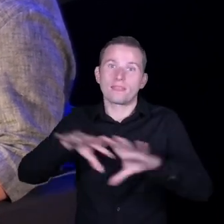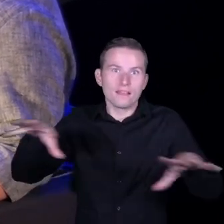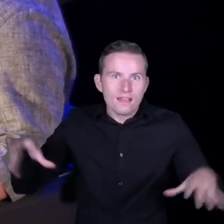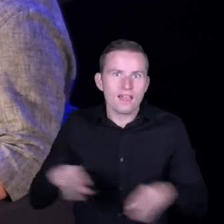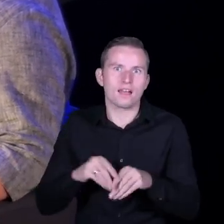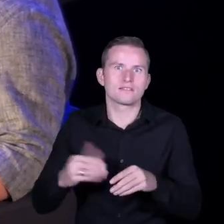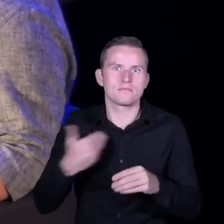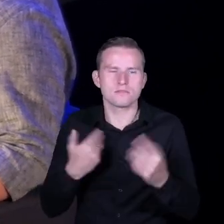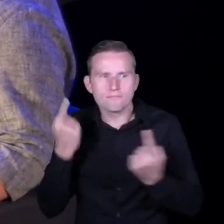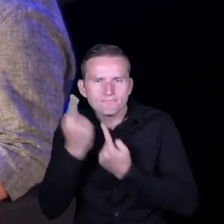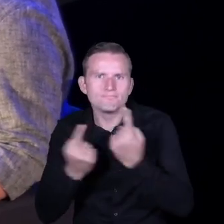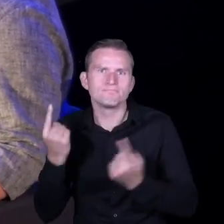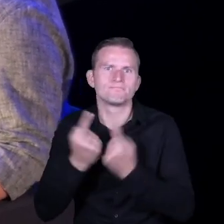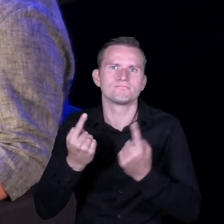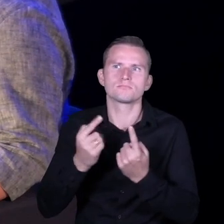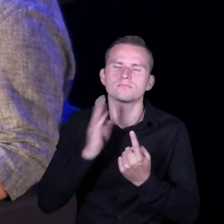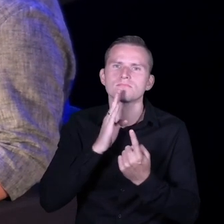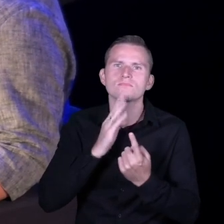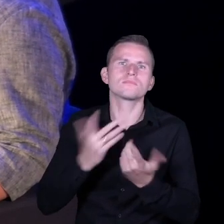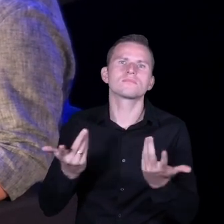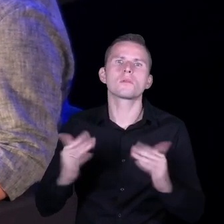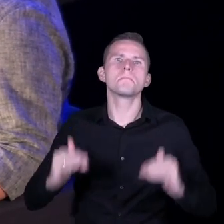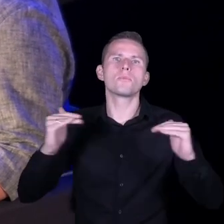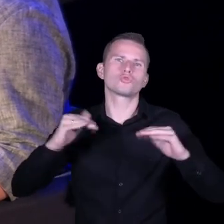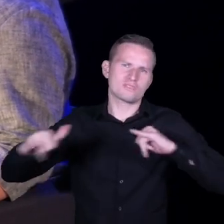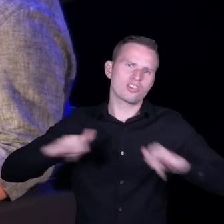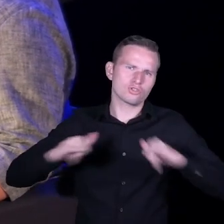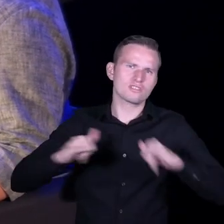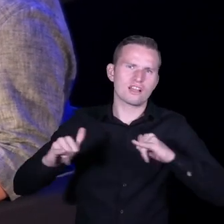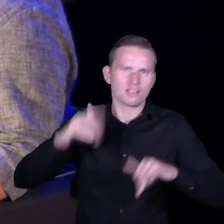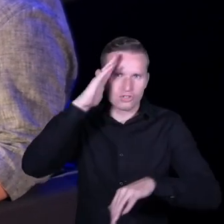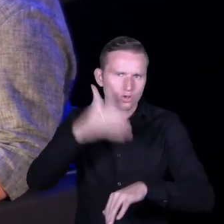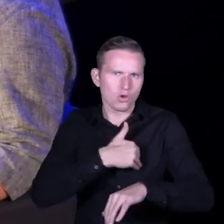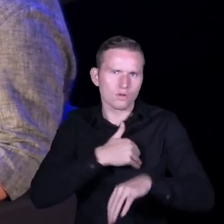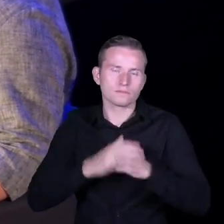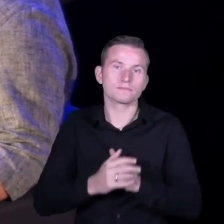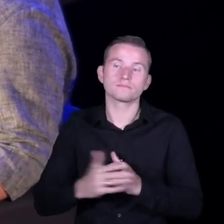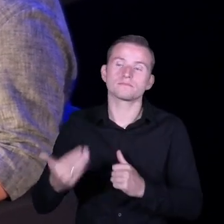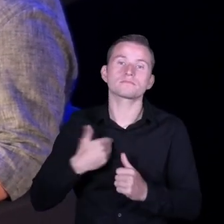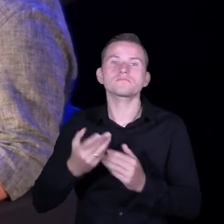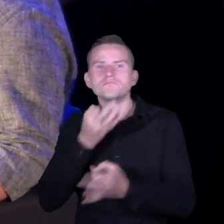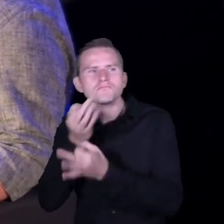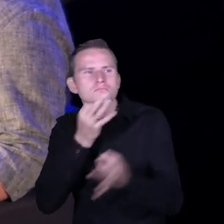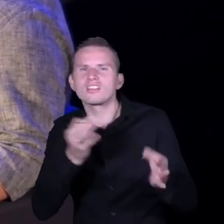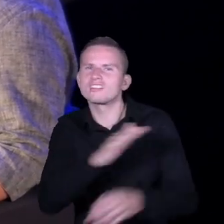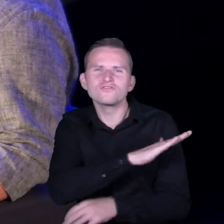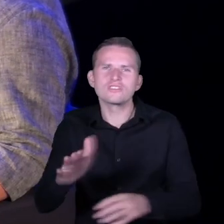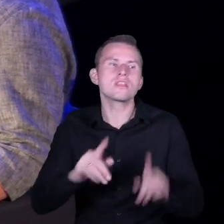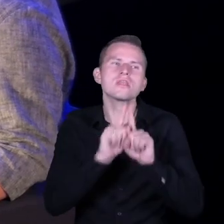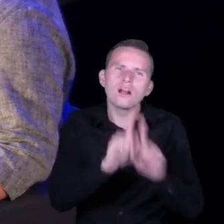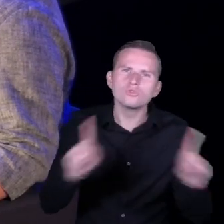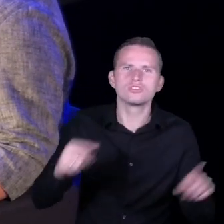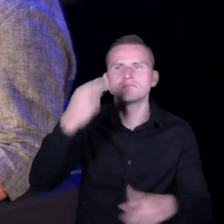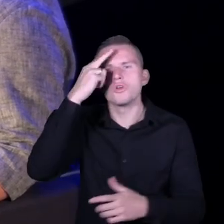konsekwentne na poziomie zarządzania szkołą pytanie wszystkich jej podmiotów, uczniów, nauczycieli,